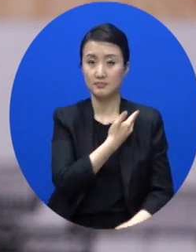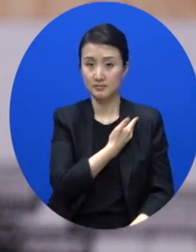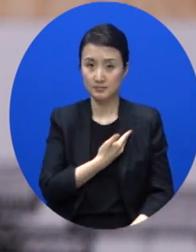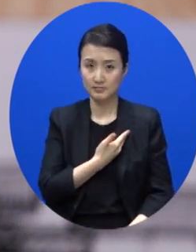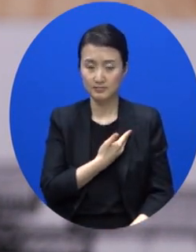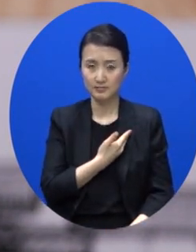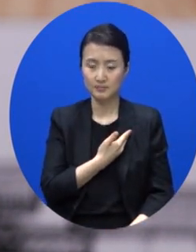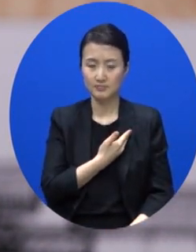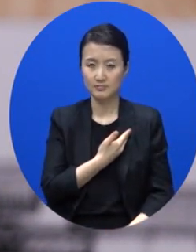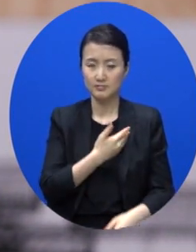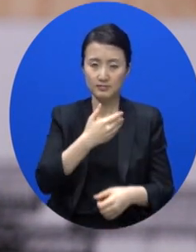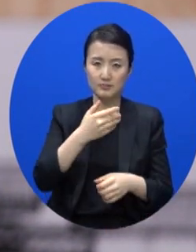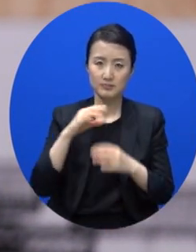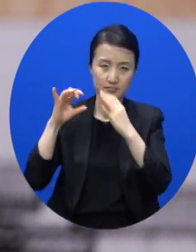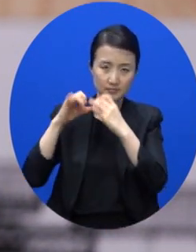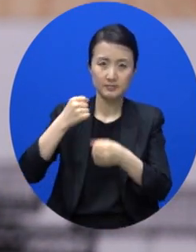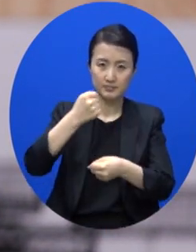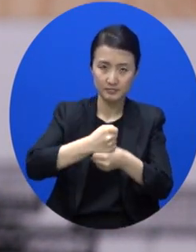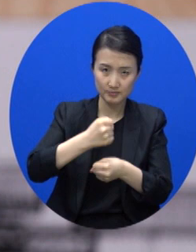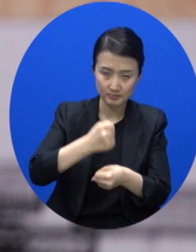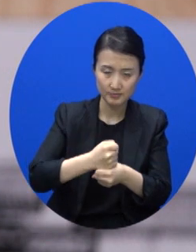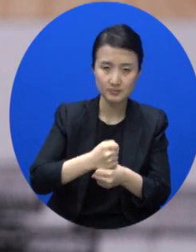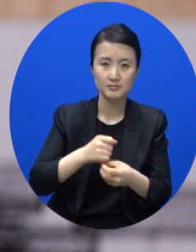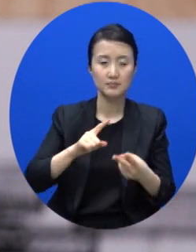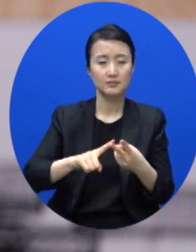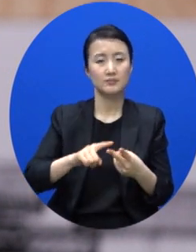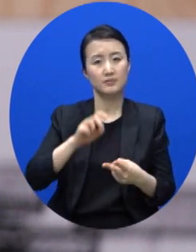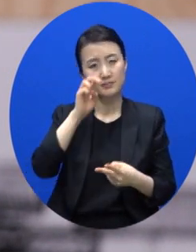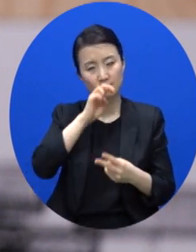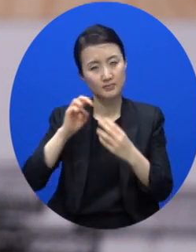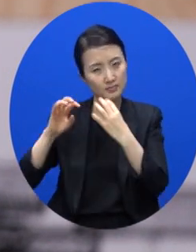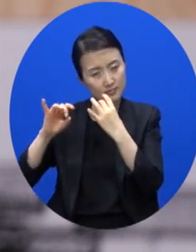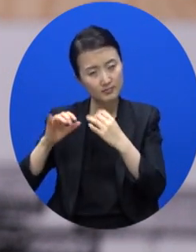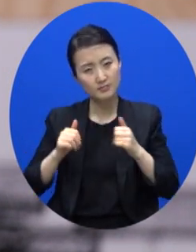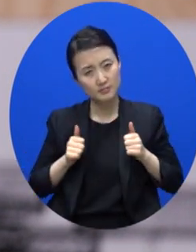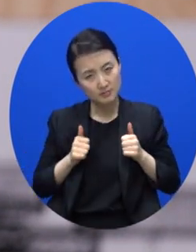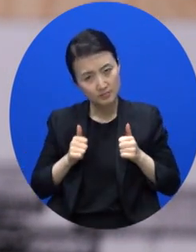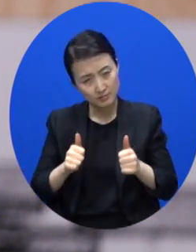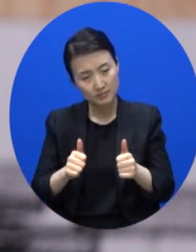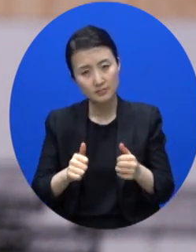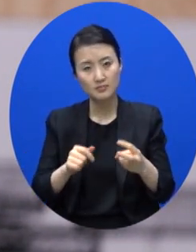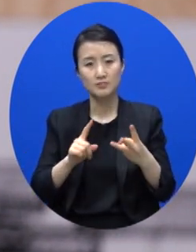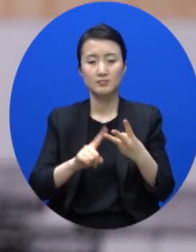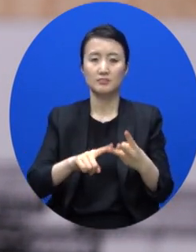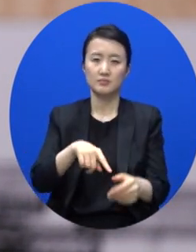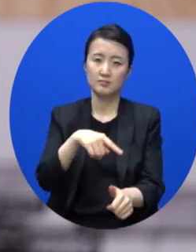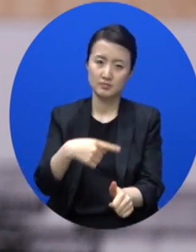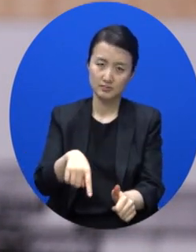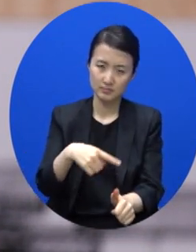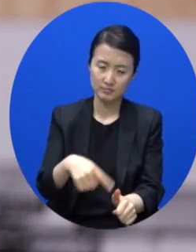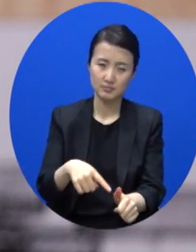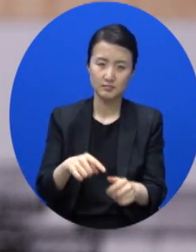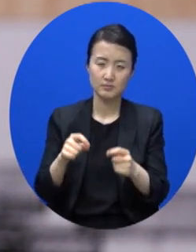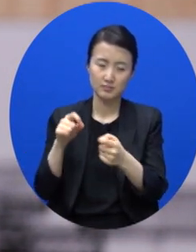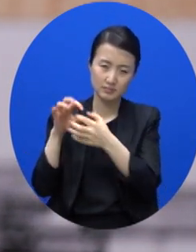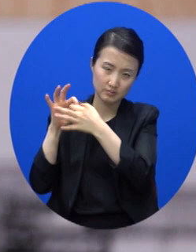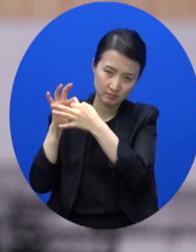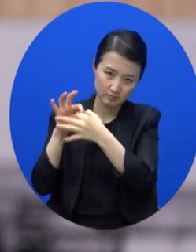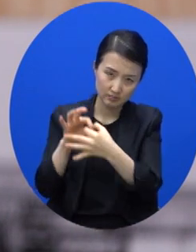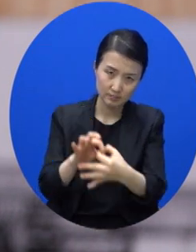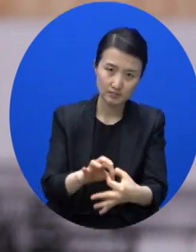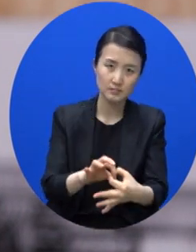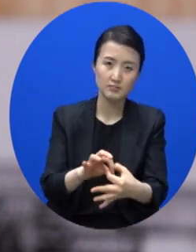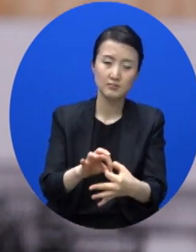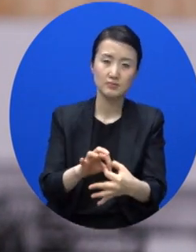제작 활동과 음악 활동을 하면서 또 교육 활동을 하면서